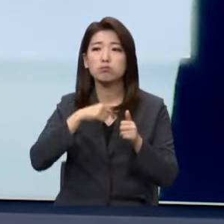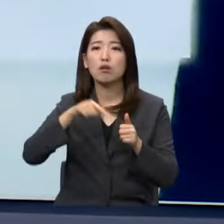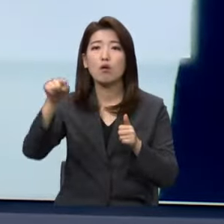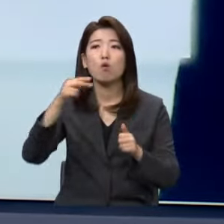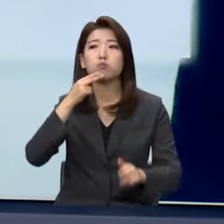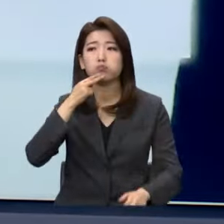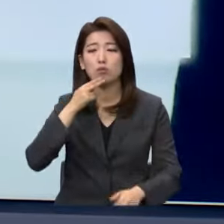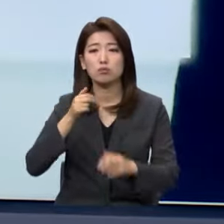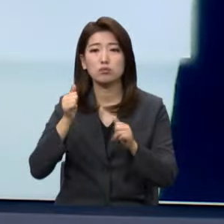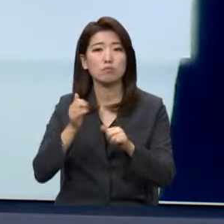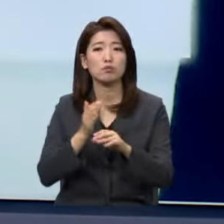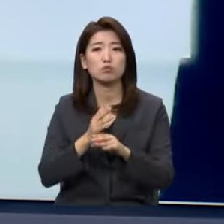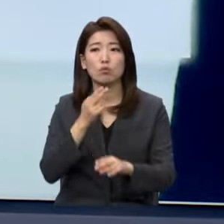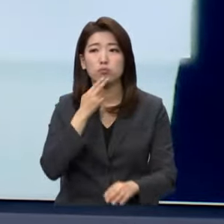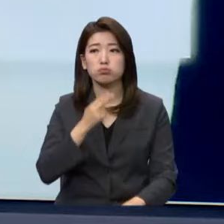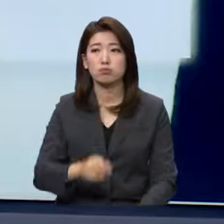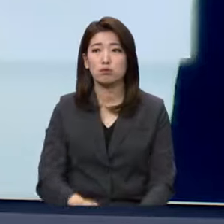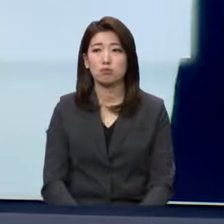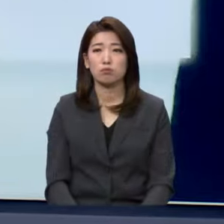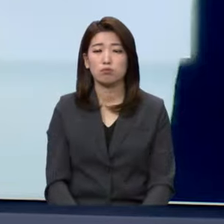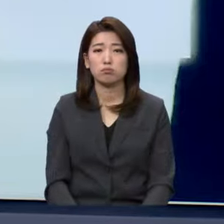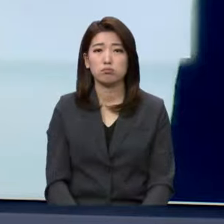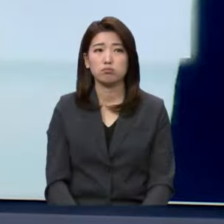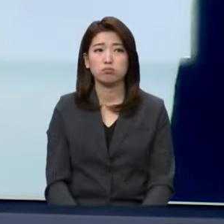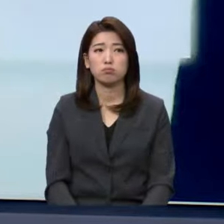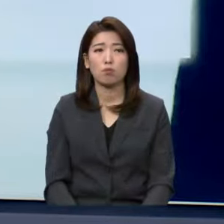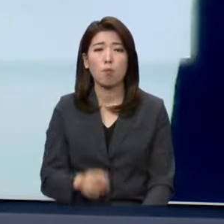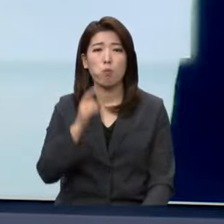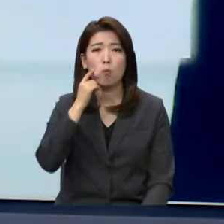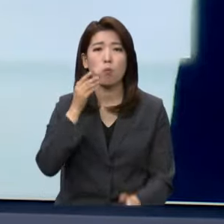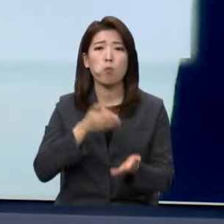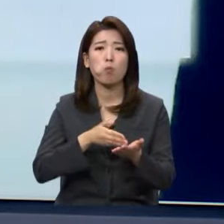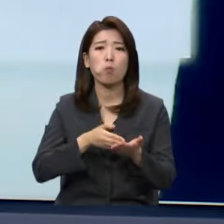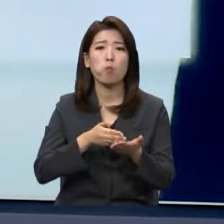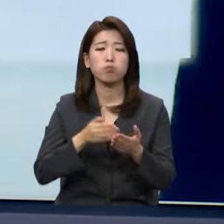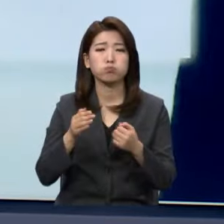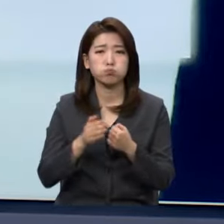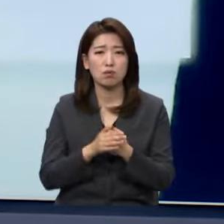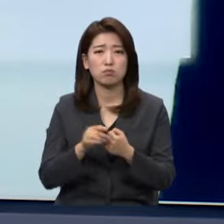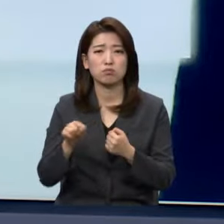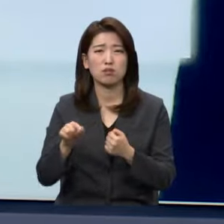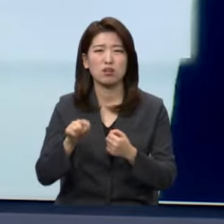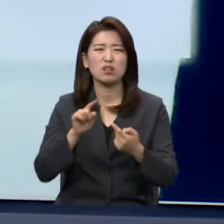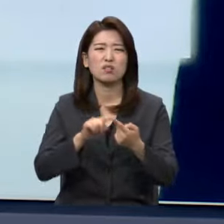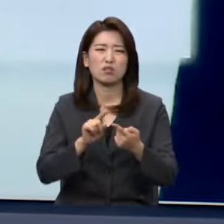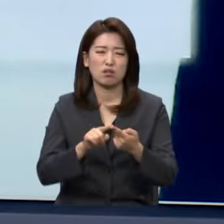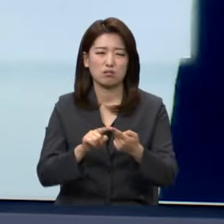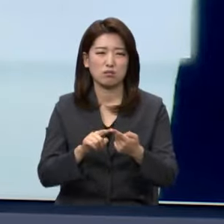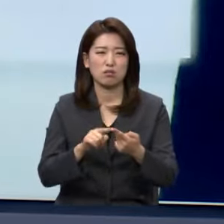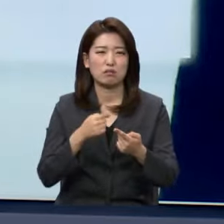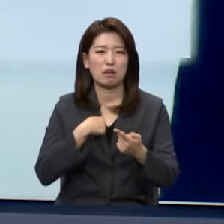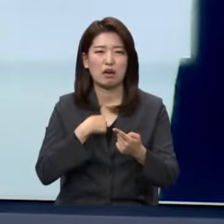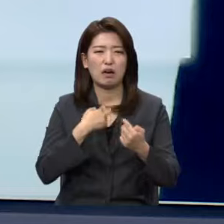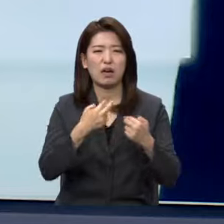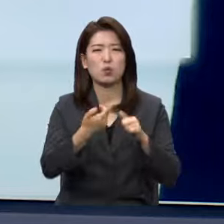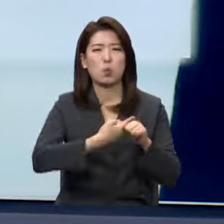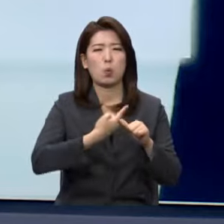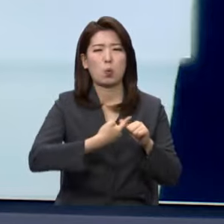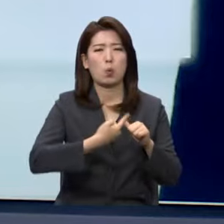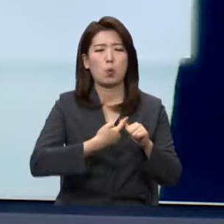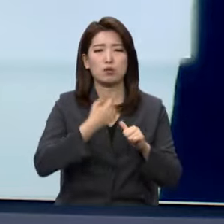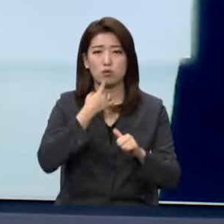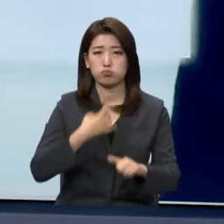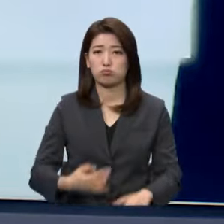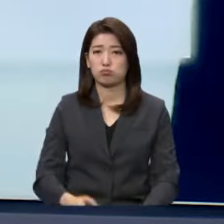않았고 재판 중도 아니다 근데 이런 보도가 여런 재판이 있었던거다 허위 보도와 여기에 따른 여론